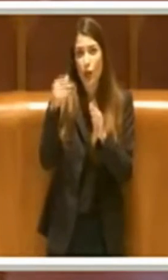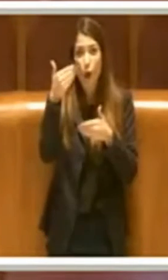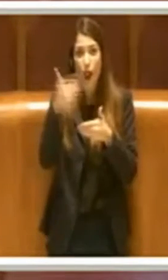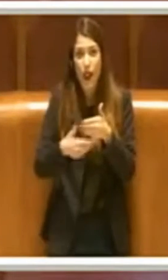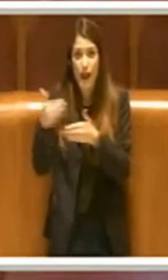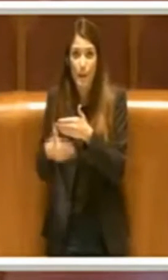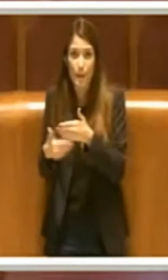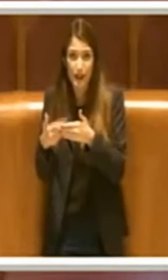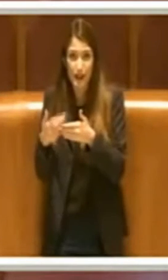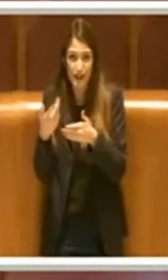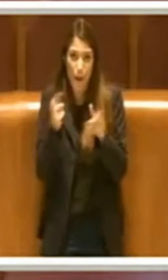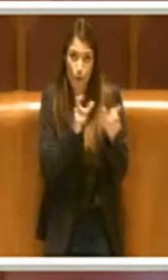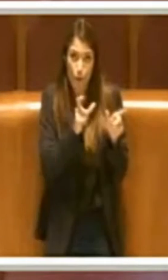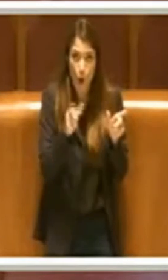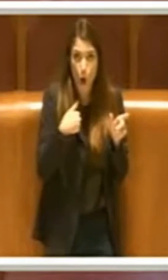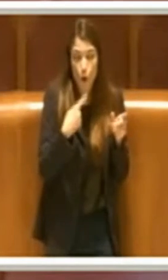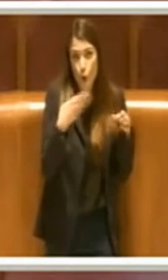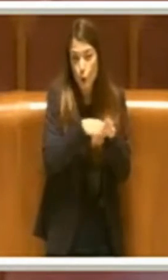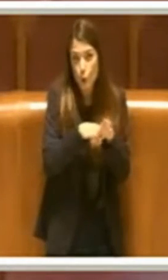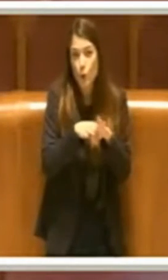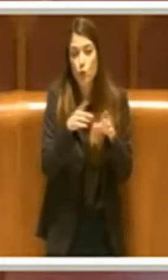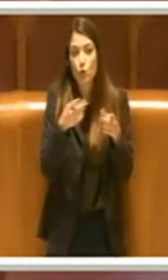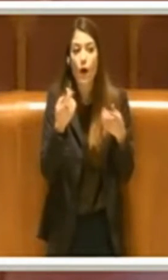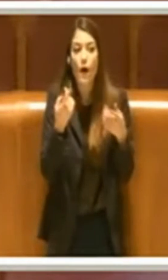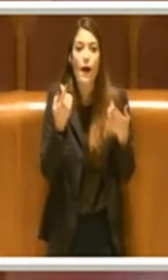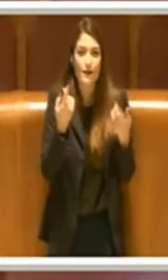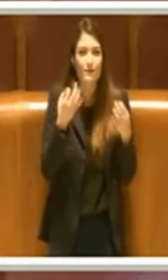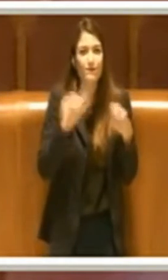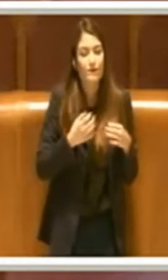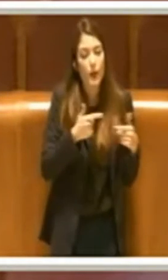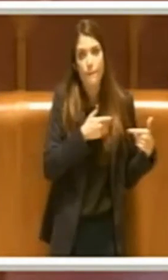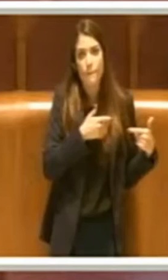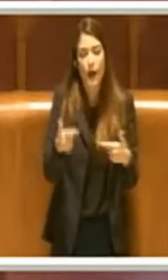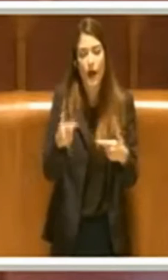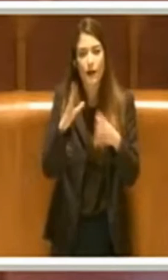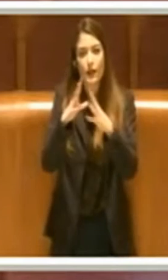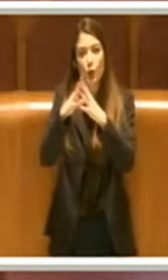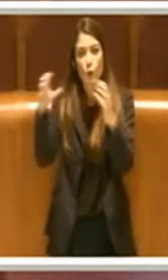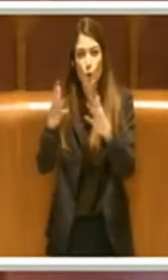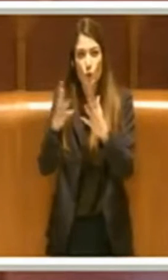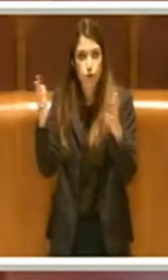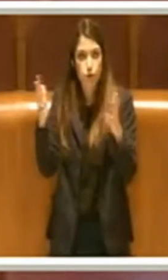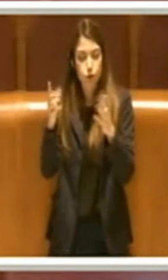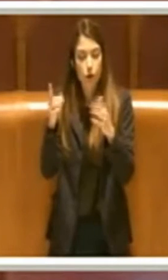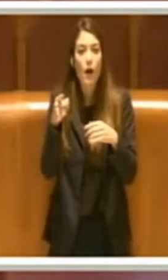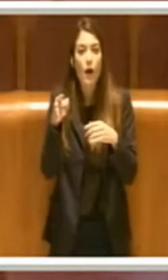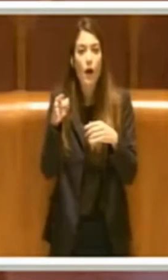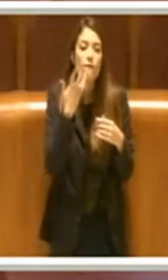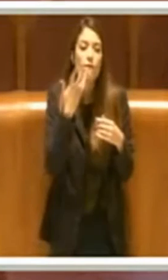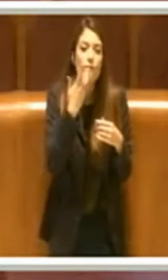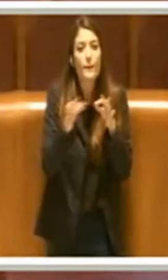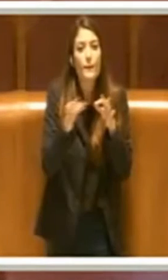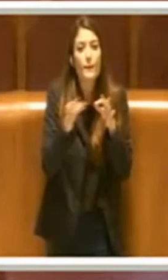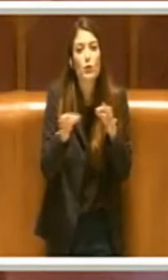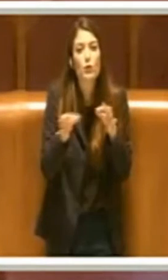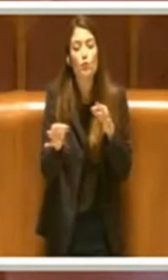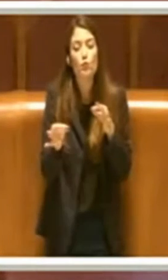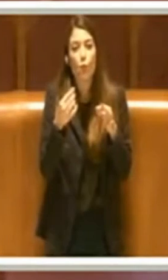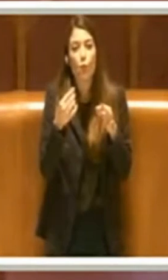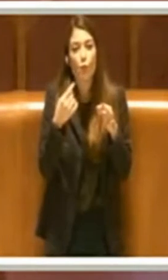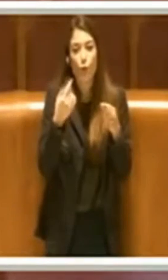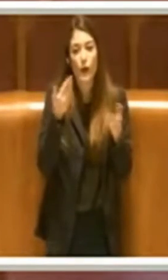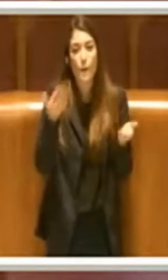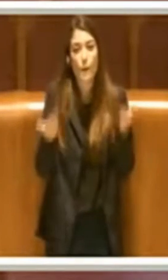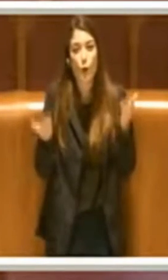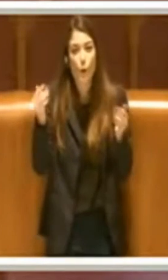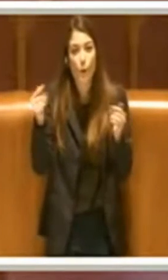avranno un impatto anche per l'industria, vogliamo che siano definite e proponiamo misure di compensazione proporzionali al danno